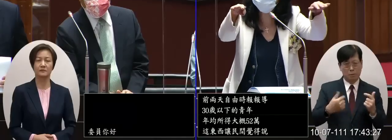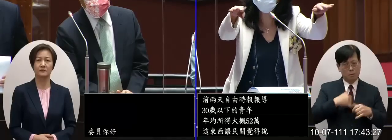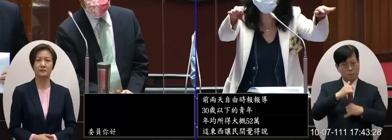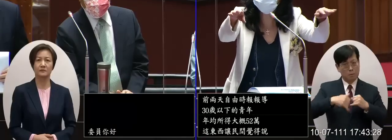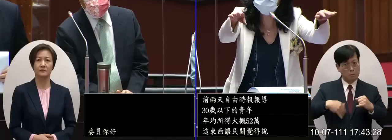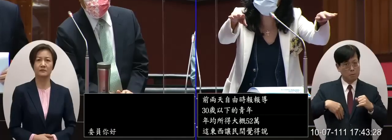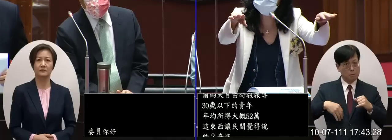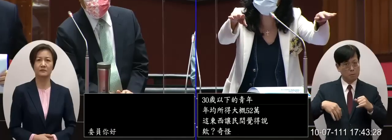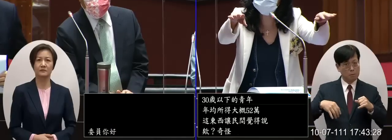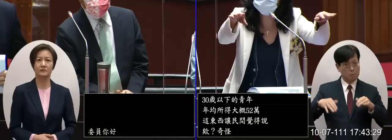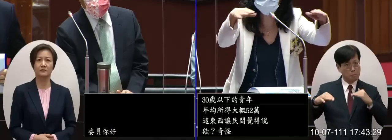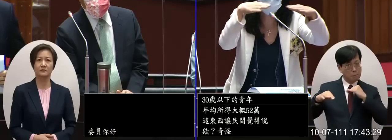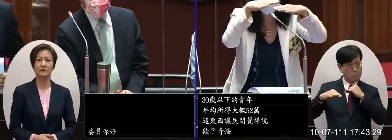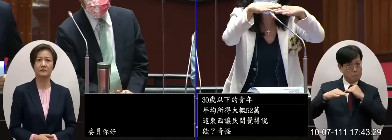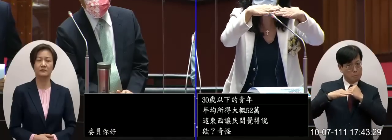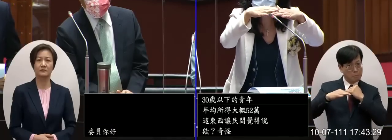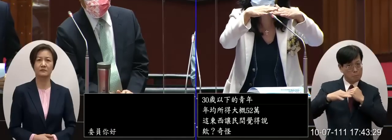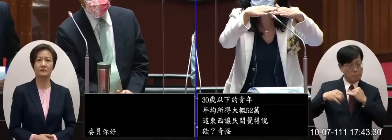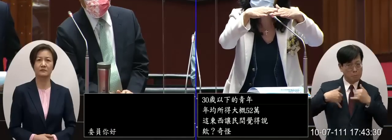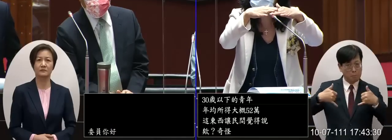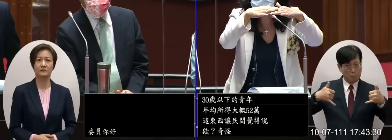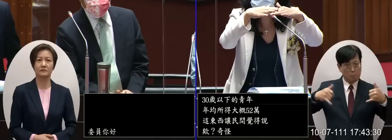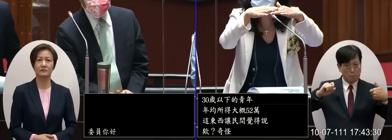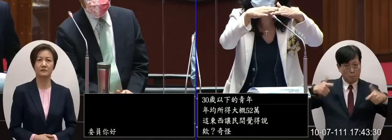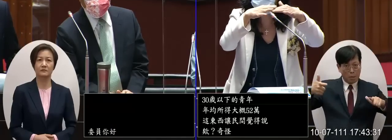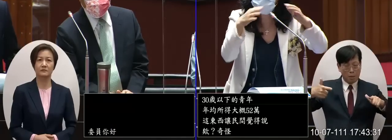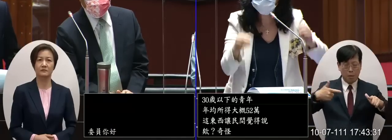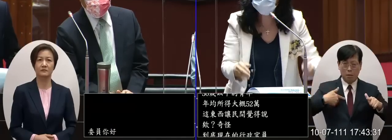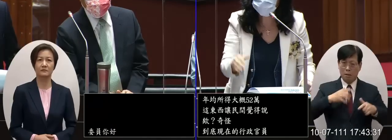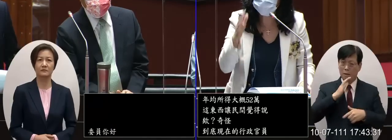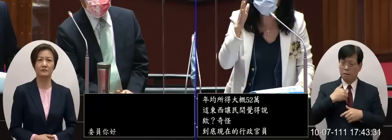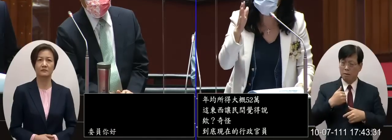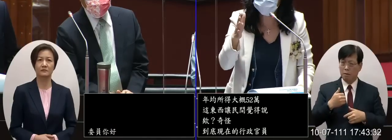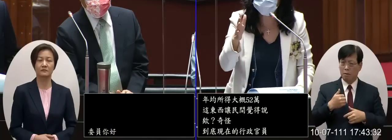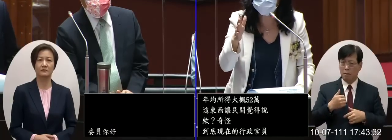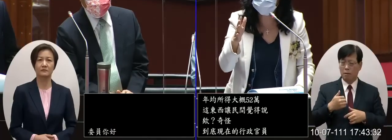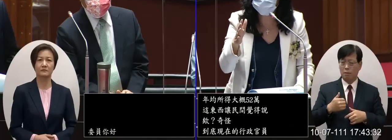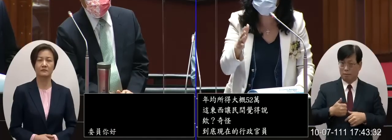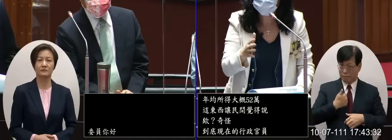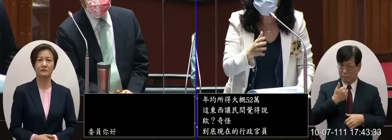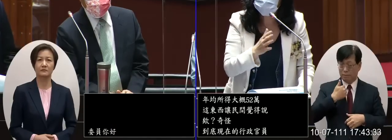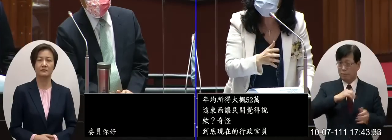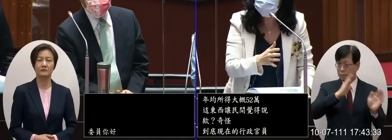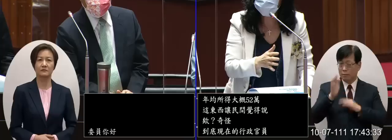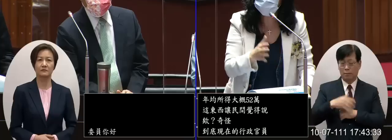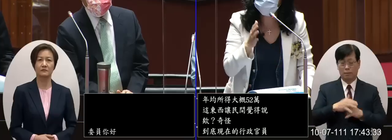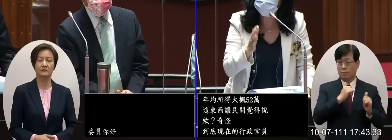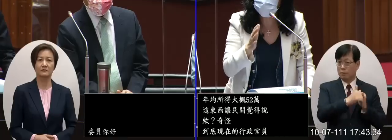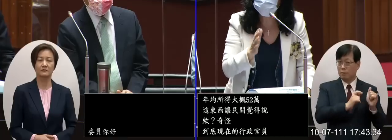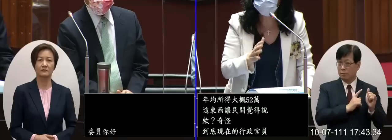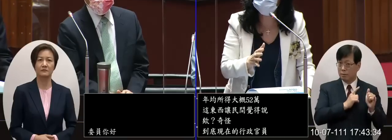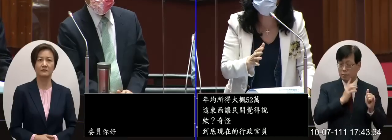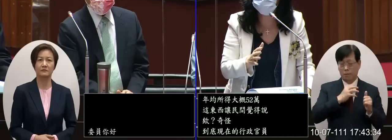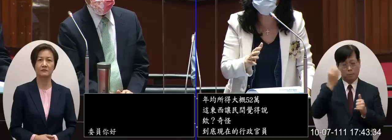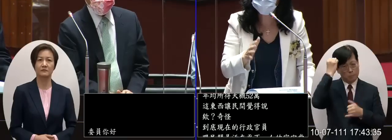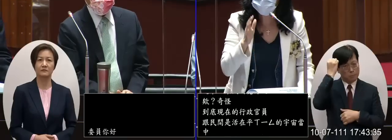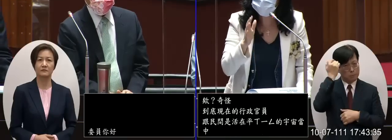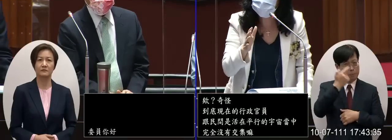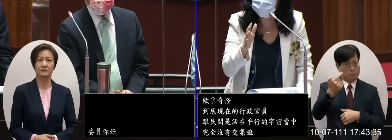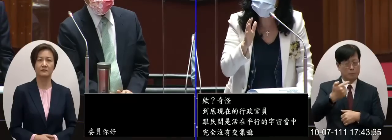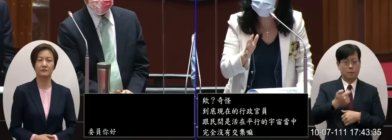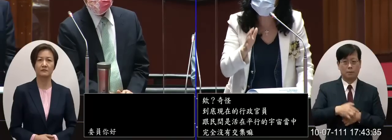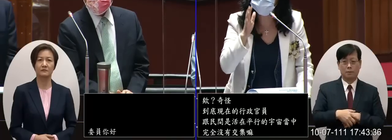在平行的宇宙当中，完全没有交集吗？为什么实际上面民间的痛苦指